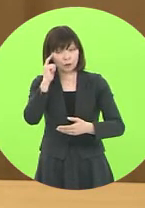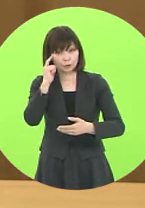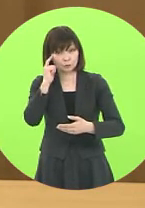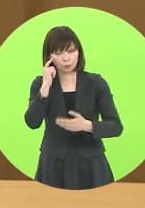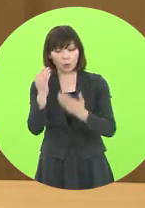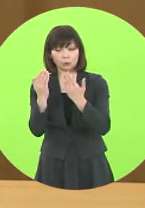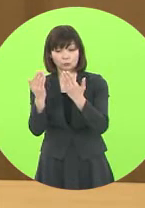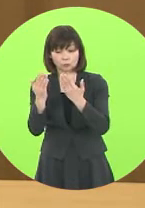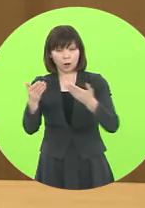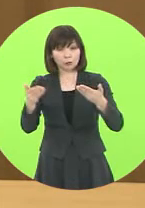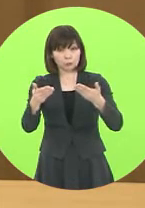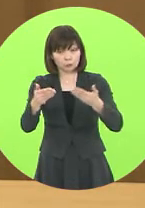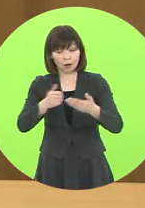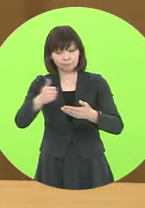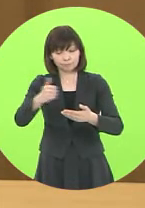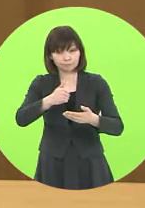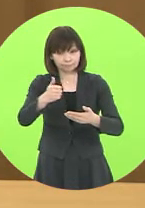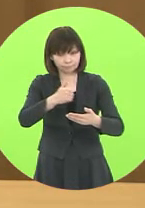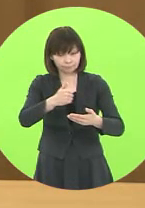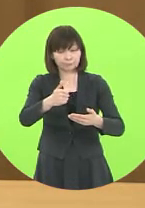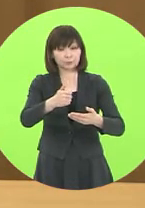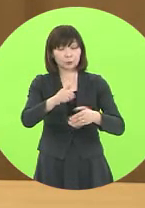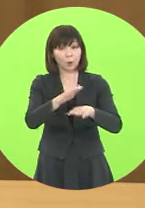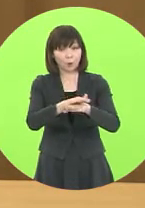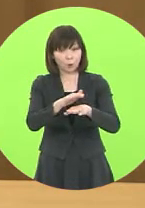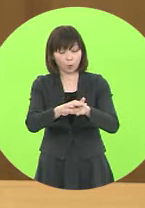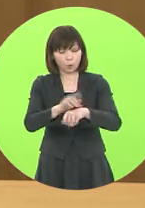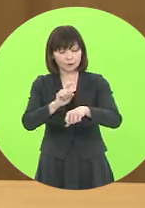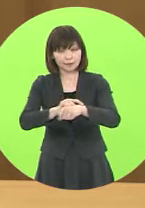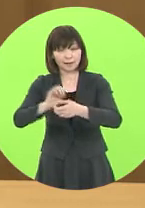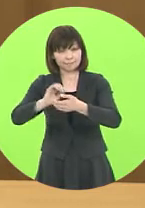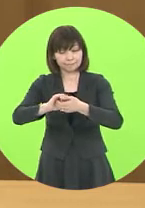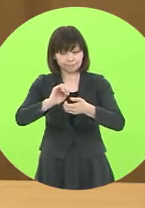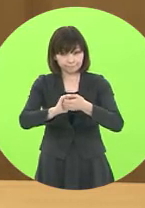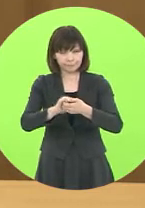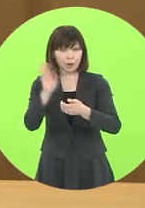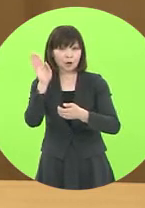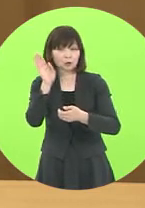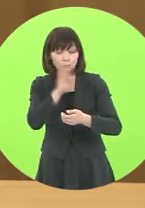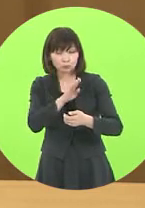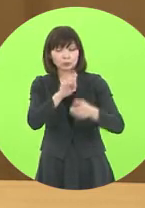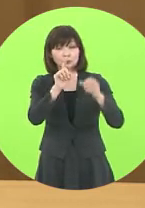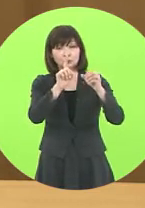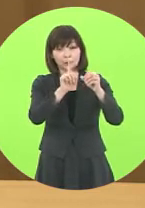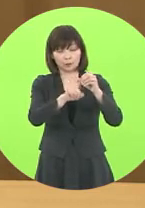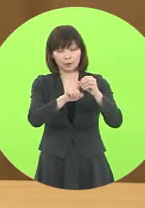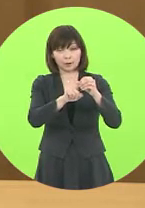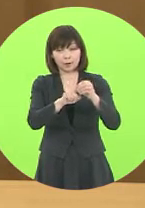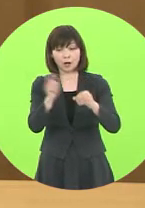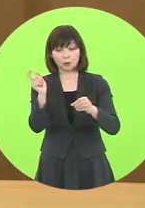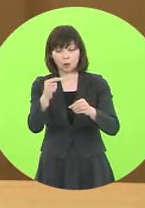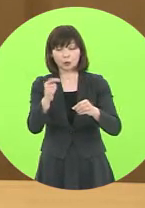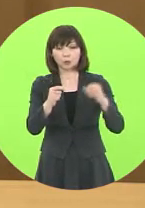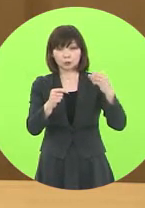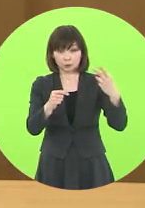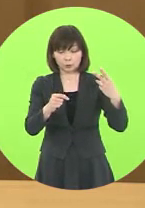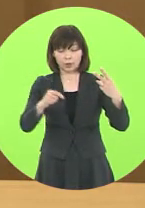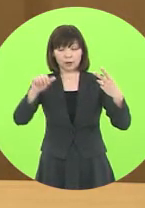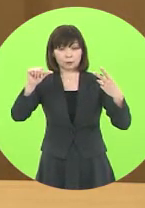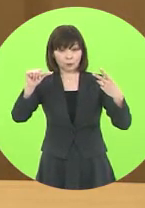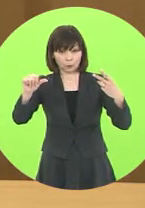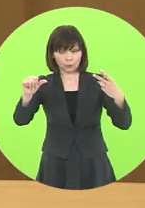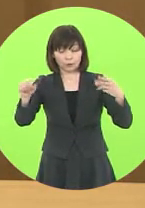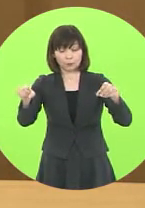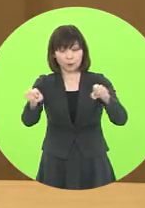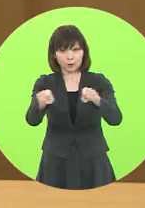通学など輸送手段の定時性、速達性を高める対策として、高速2号線と5号線の連結